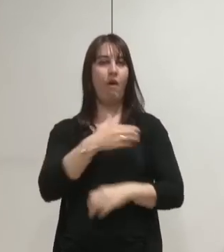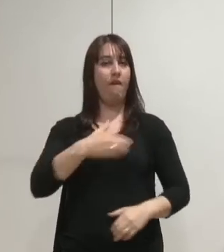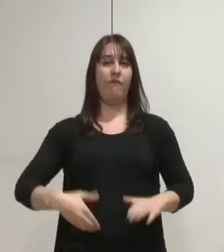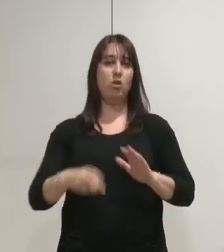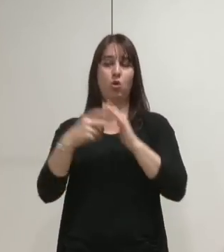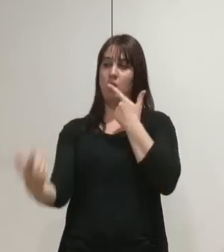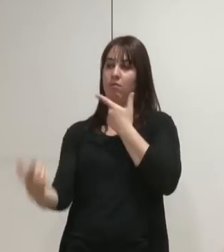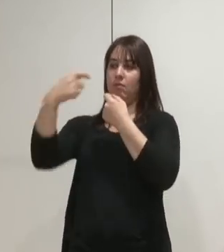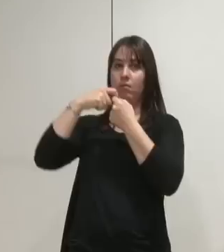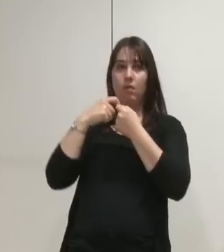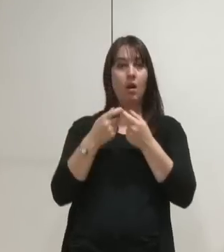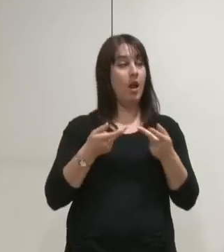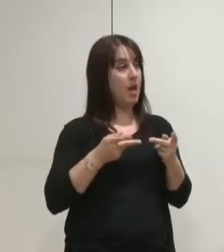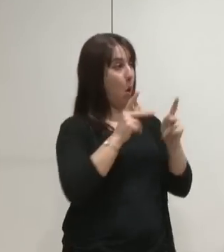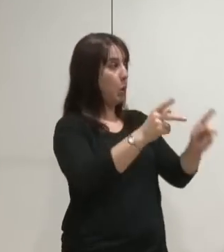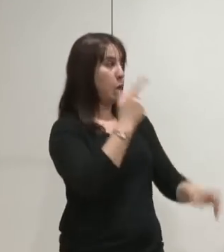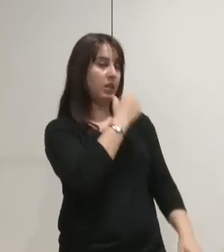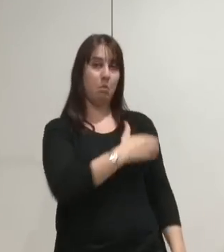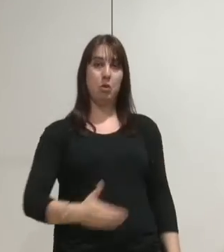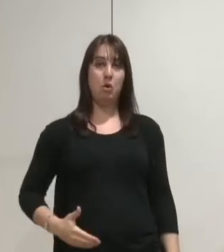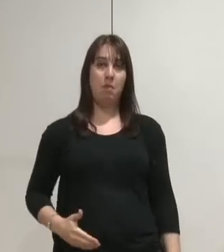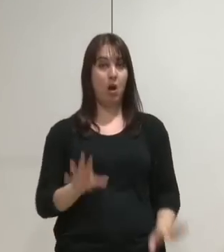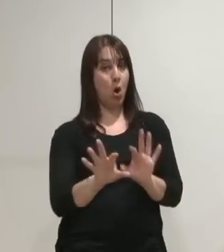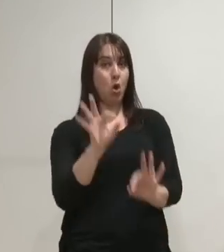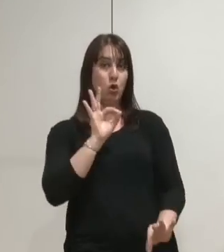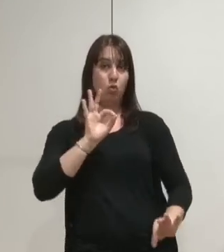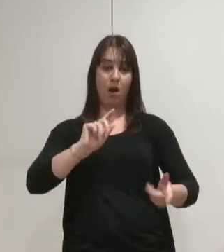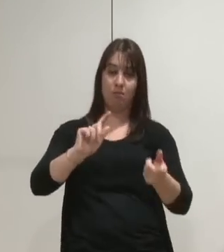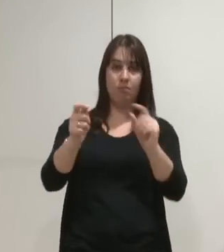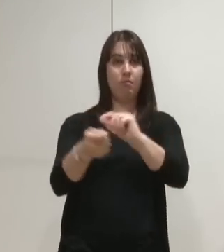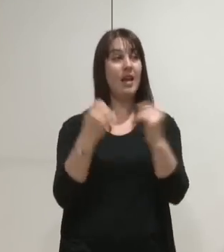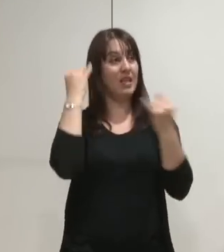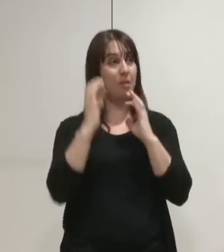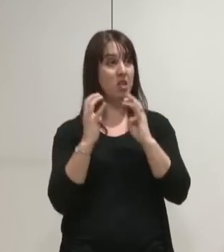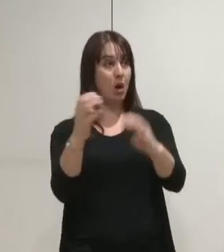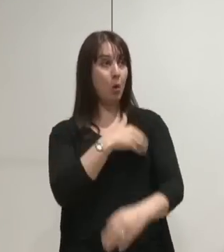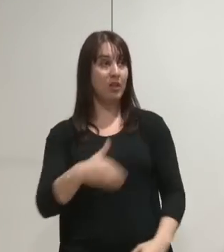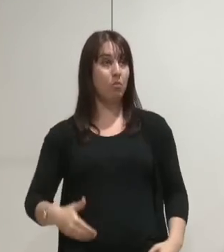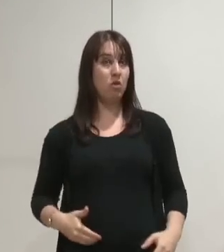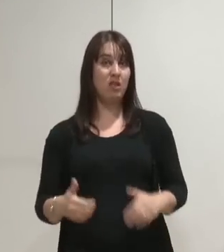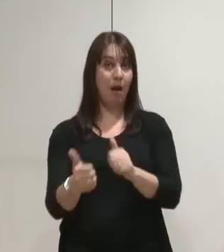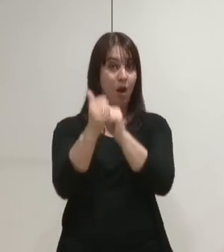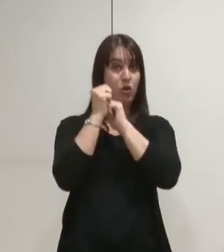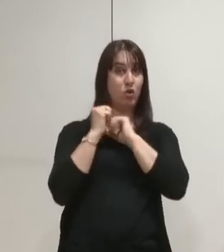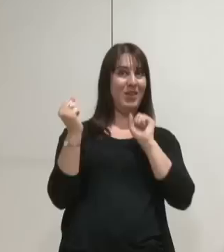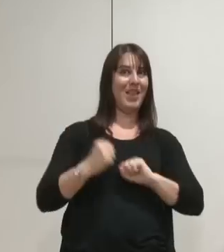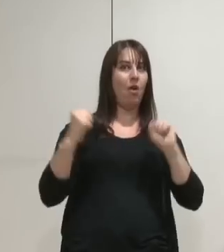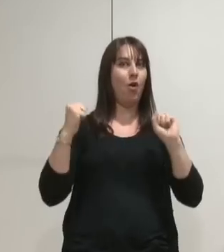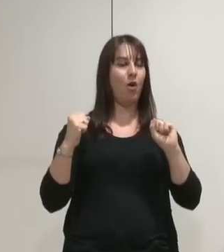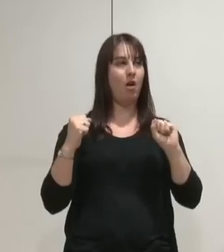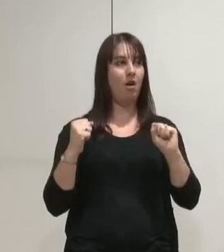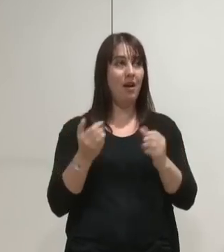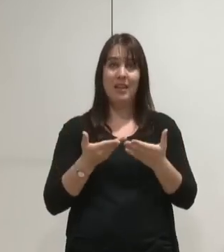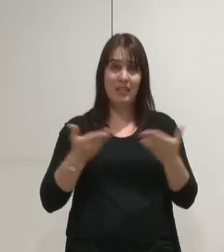d'autoriser Monsieur le Maire à signer ce choix-là si le conseil municipal nous suivait c'est simplement